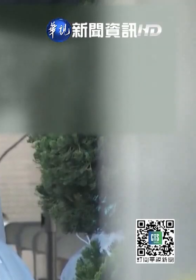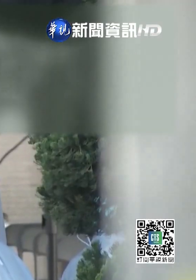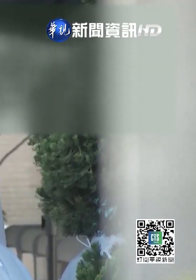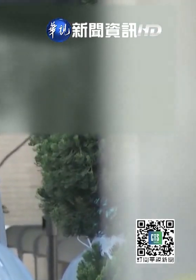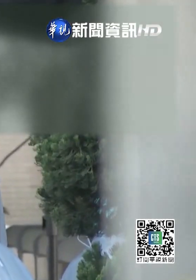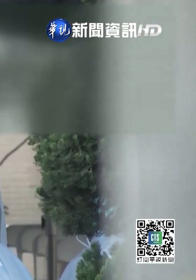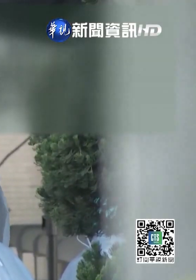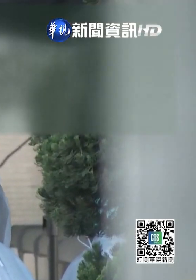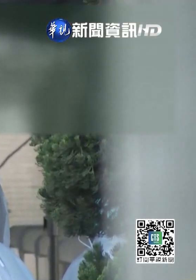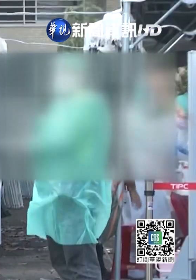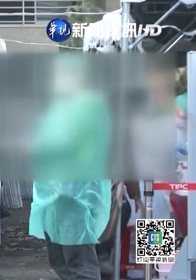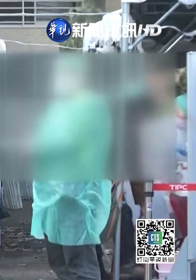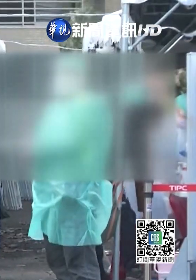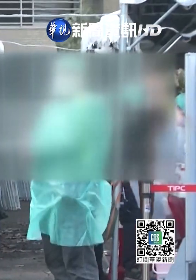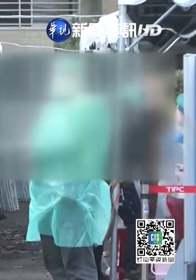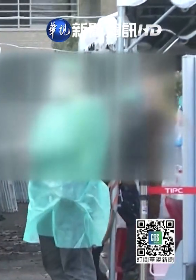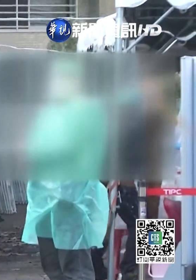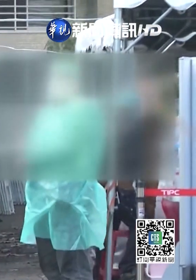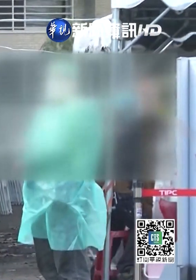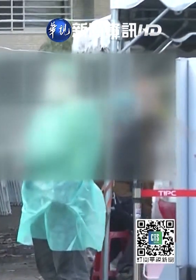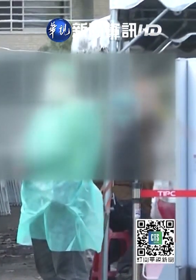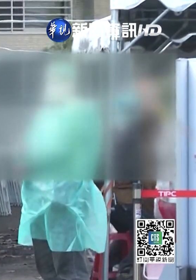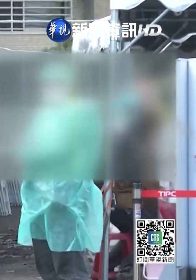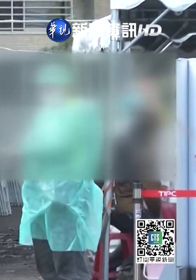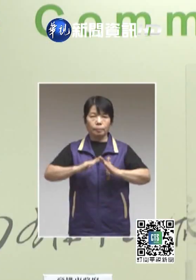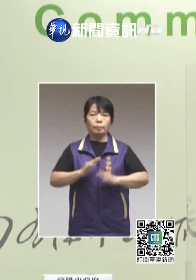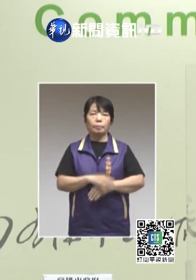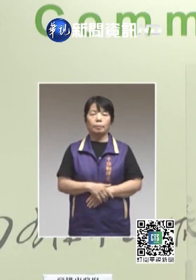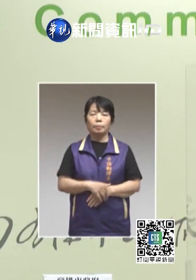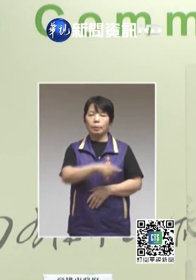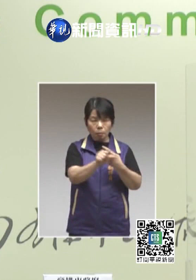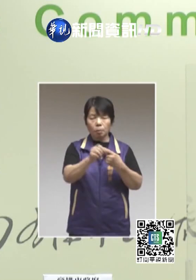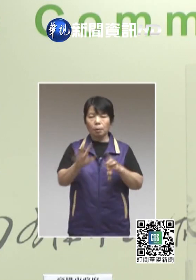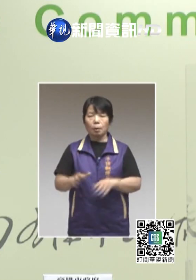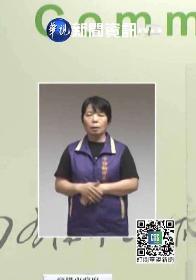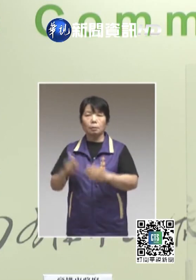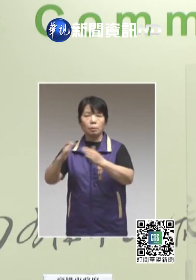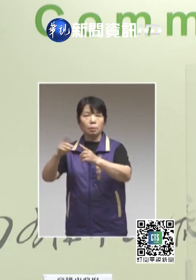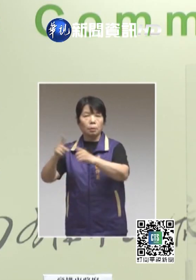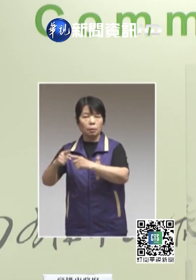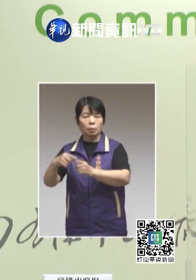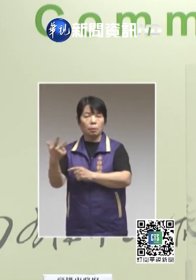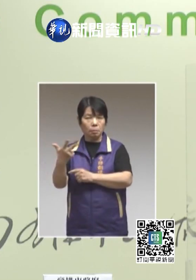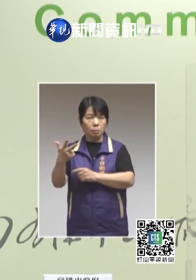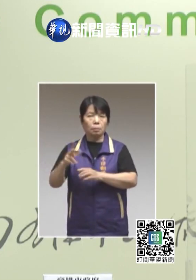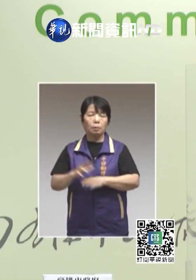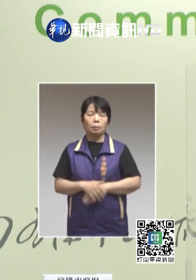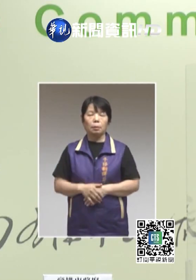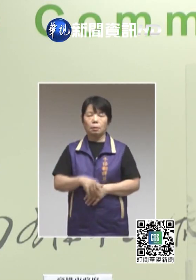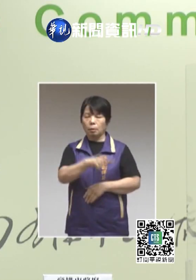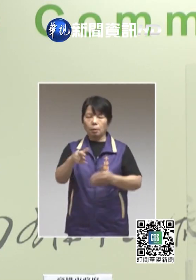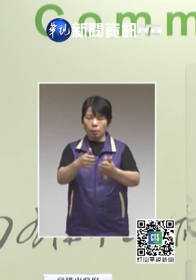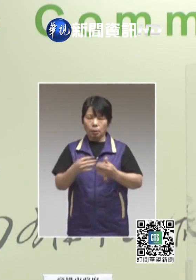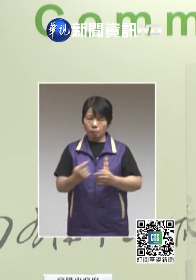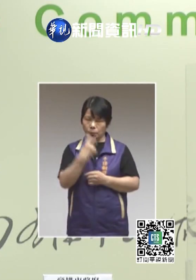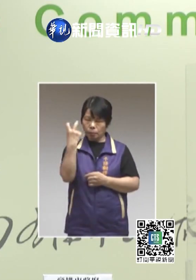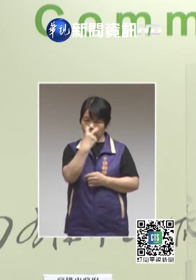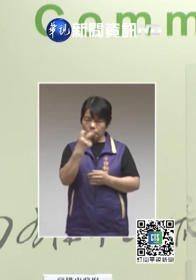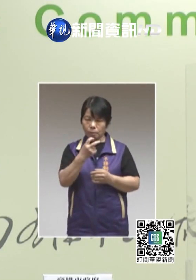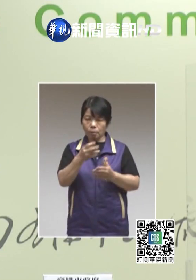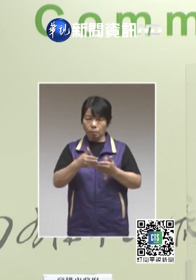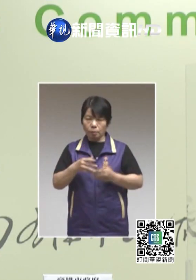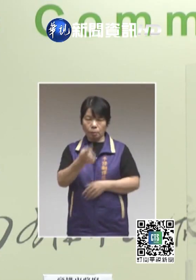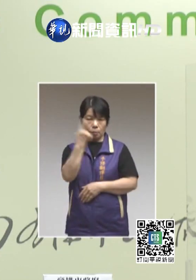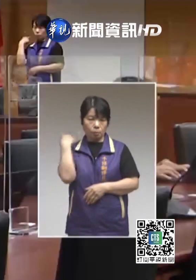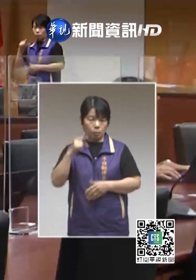快筛量能够不够？市长再三挂保证。 大概没烦恼，大概要3万多支。左右的疫苗，这个快筛试剂嘛，我们昨